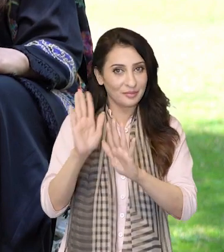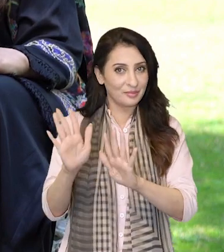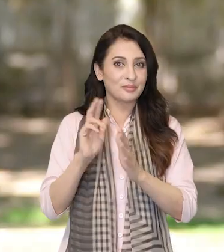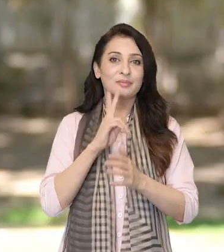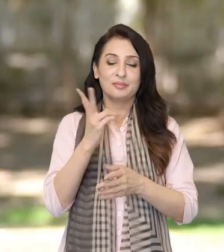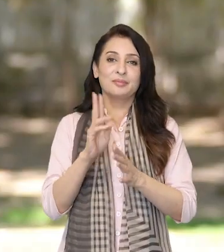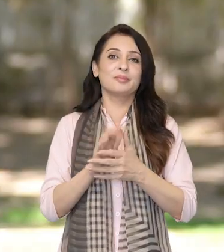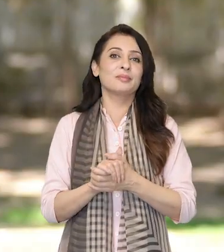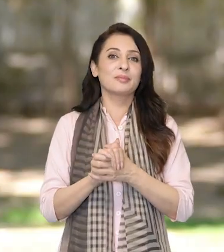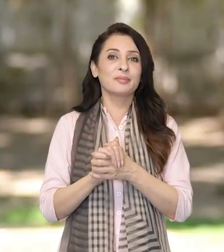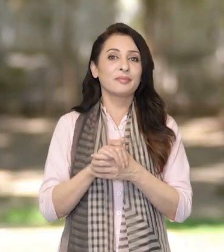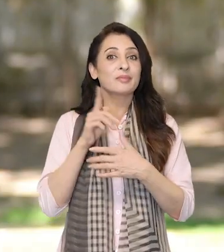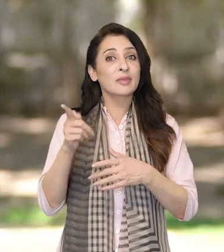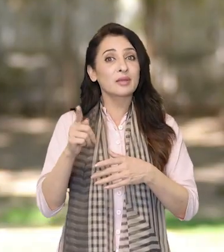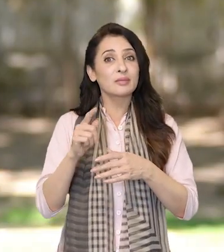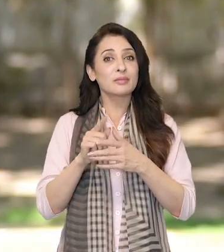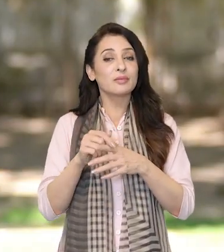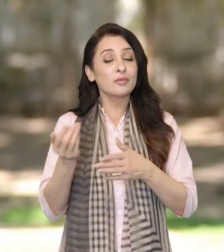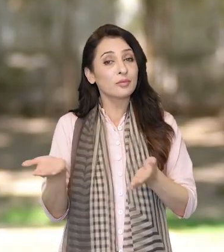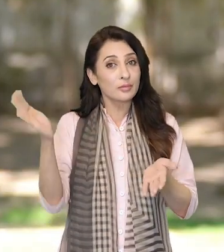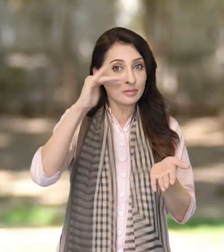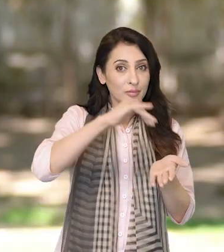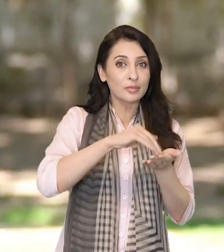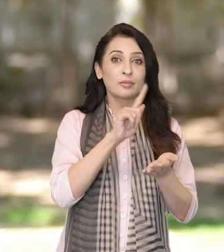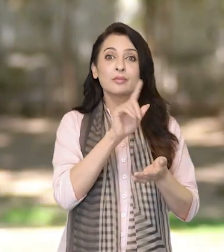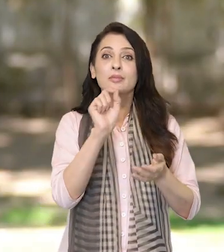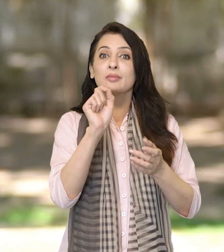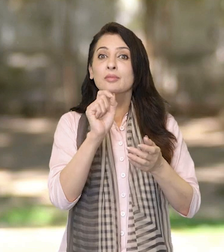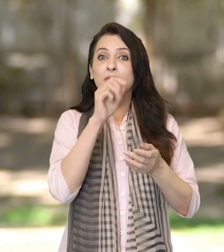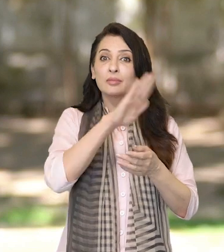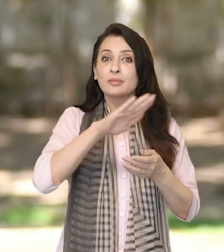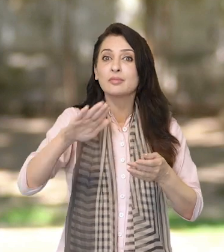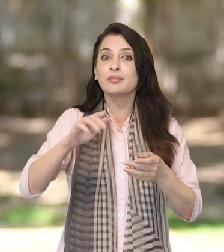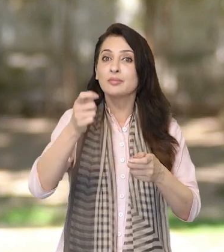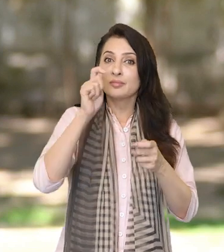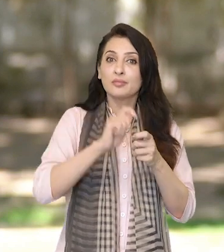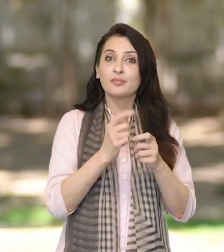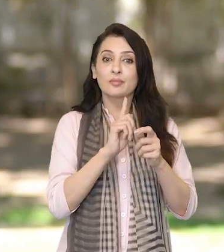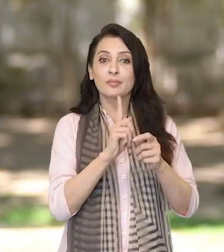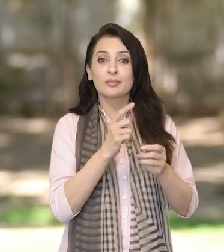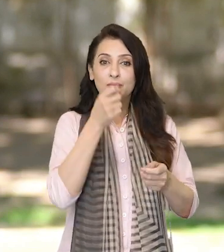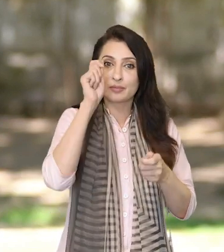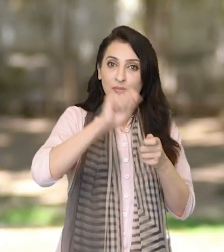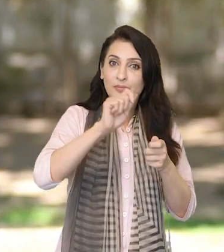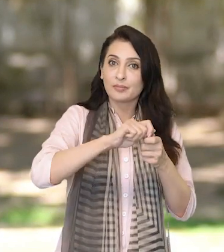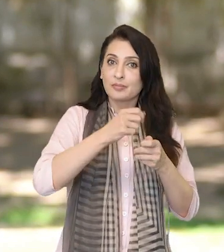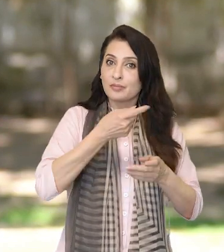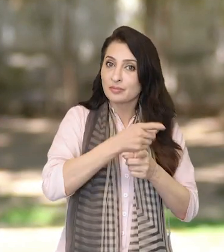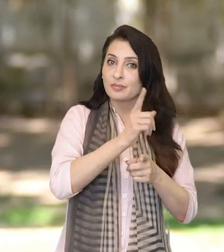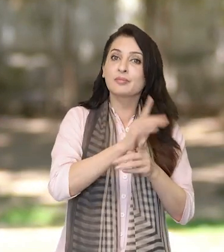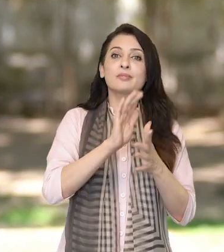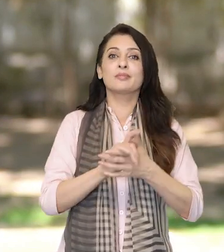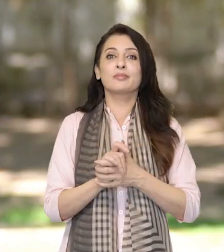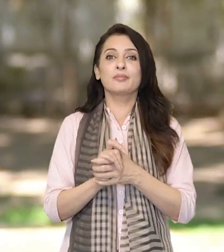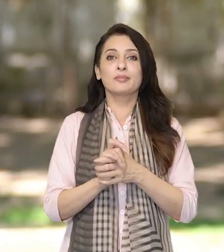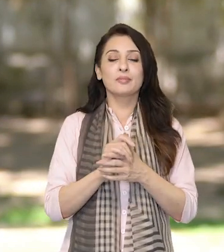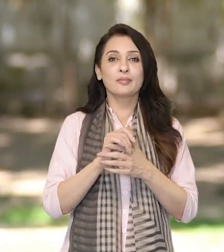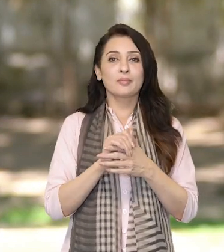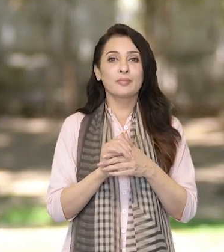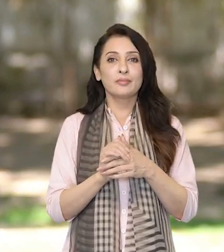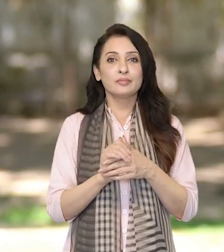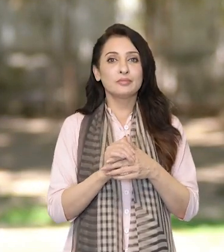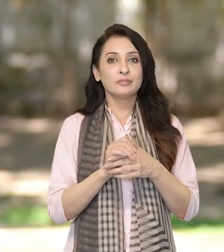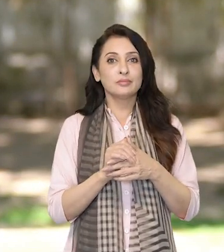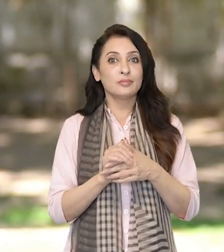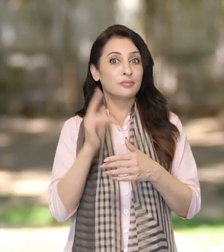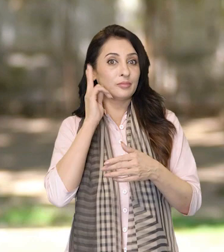मेकिंग। हम शुक्रिया करना चाहते हैं आना का, जो हनी एम होम की फ़ाउंडर हैं। वो खुद फ़िज़िकली